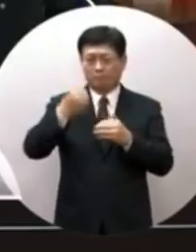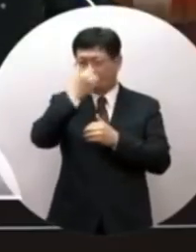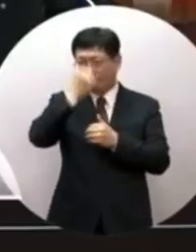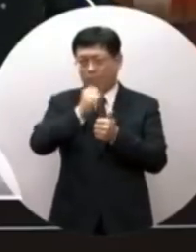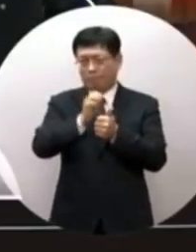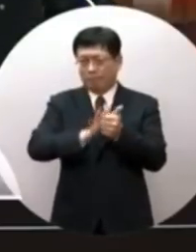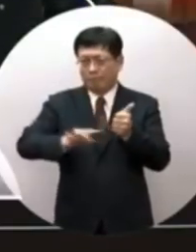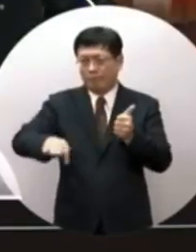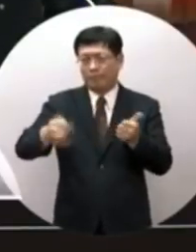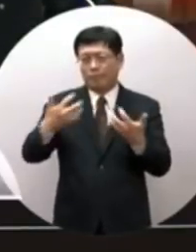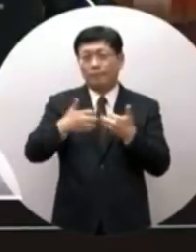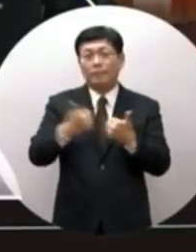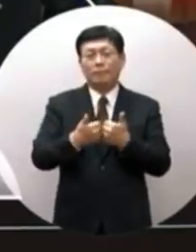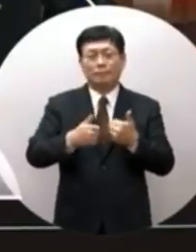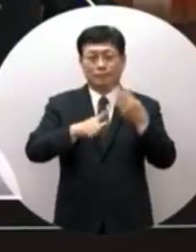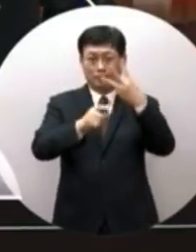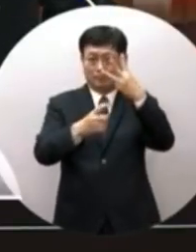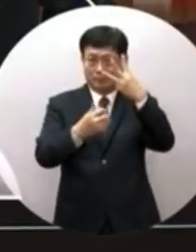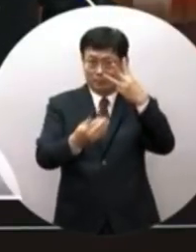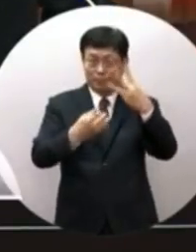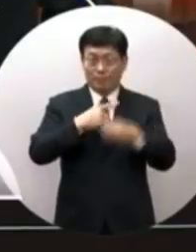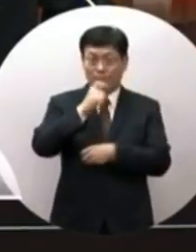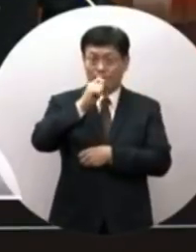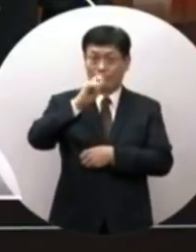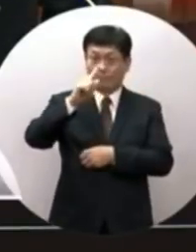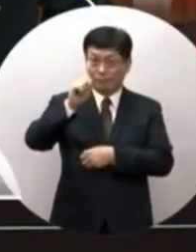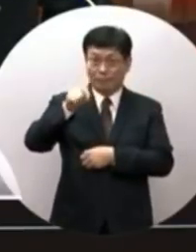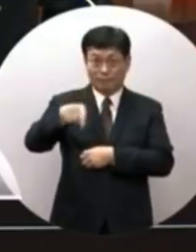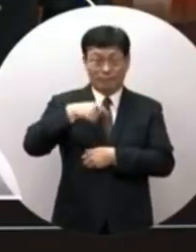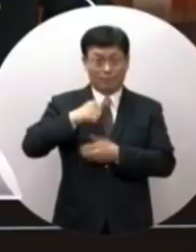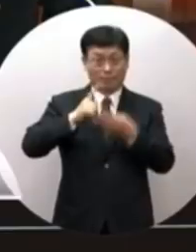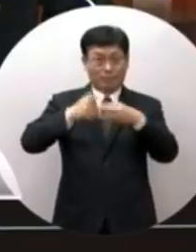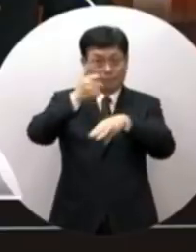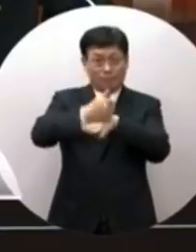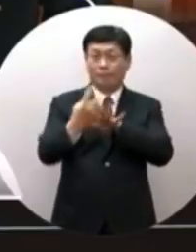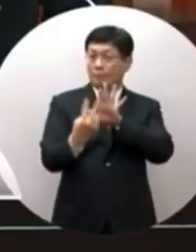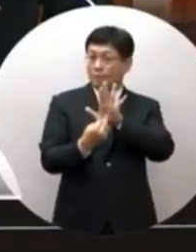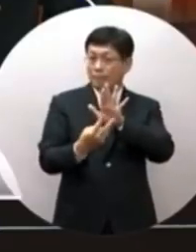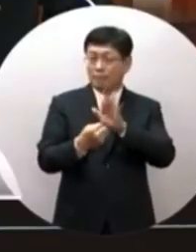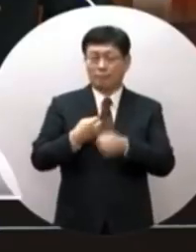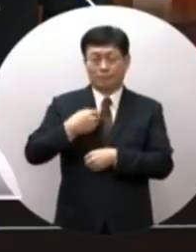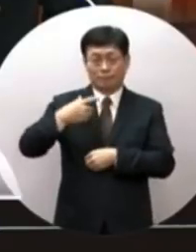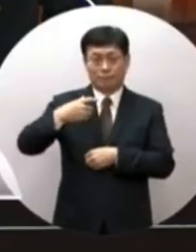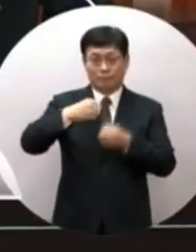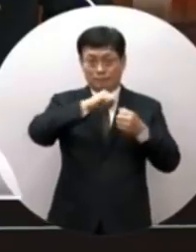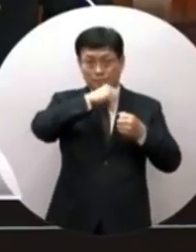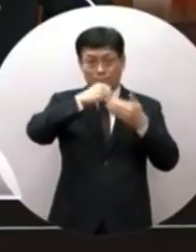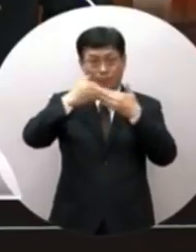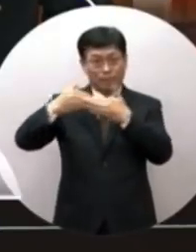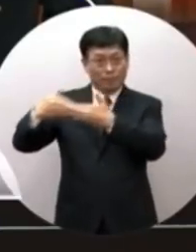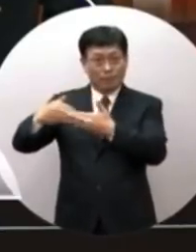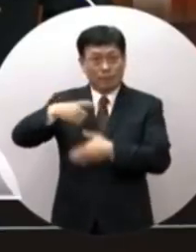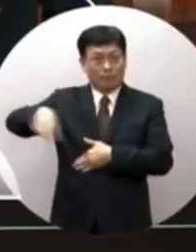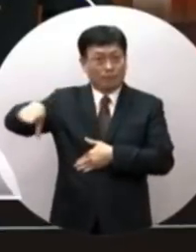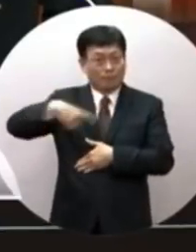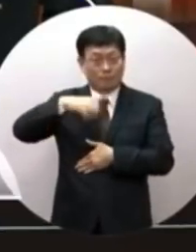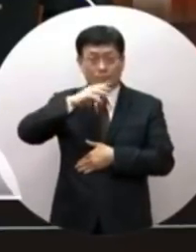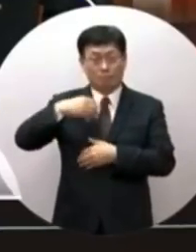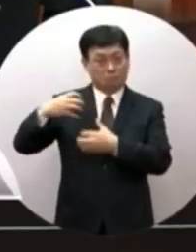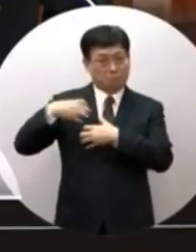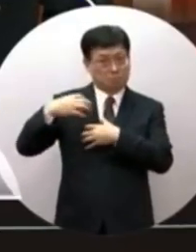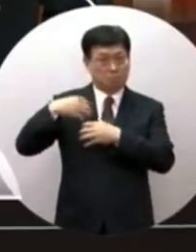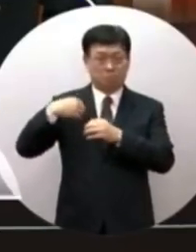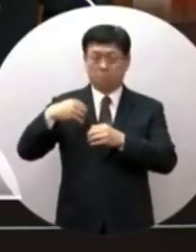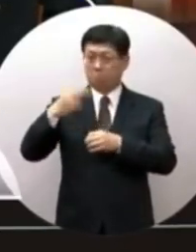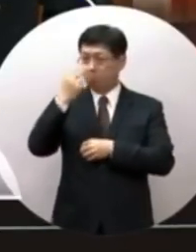会。三位在告 AIT 的理事主席莫健提到，两岸的军事冲突风险